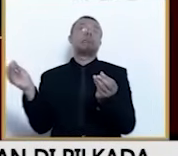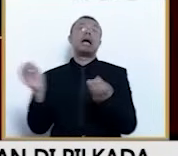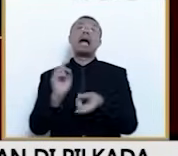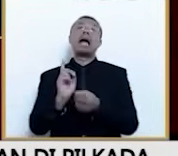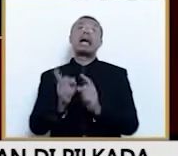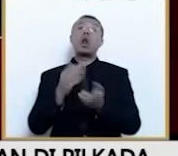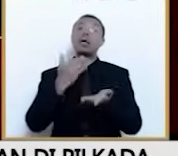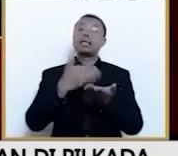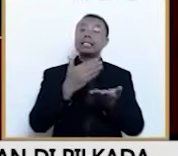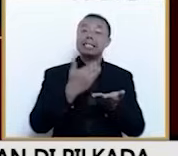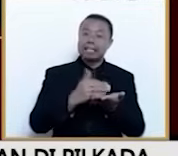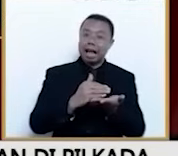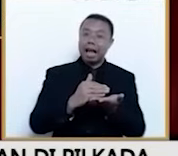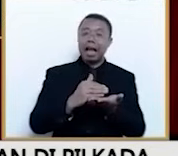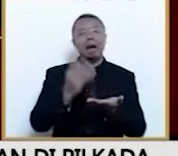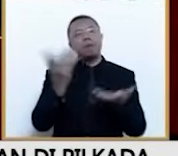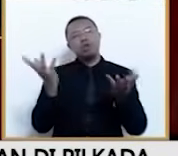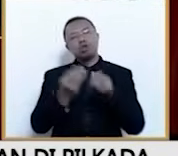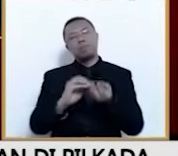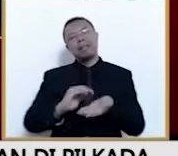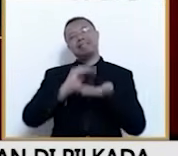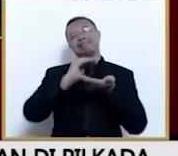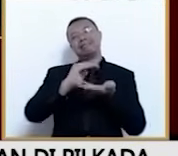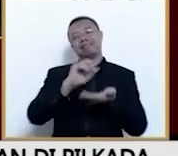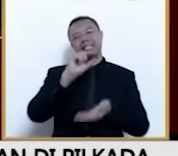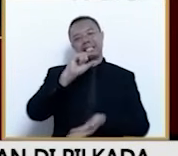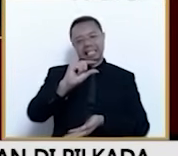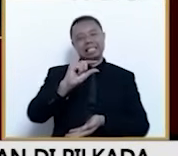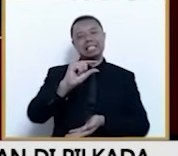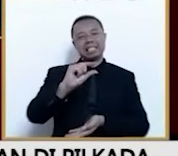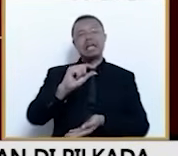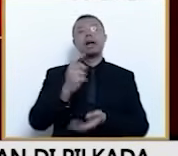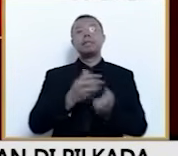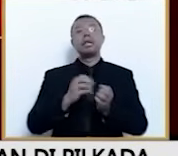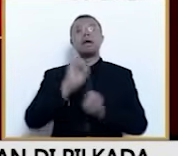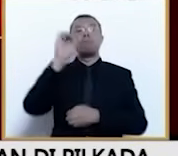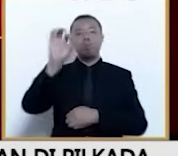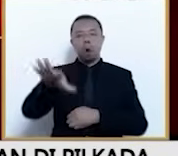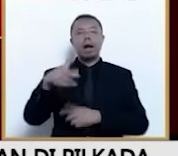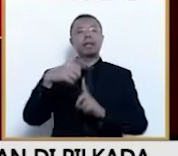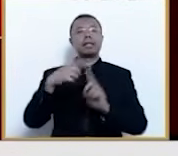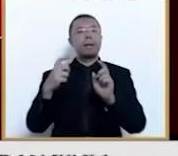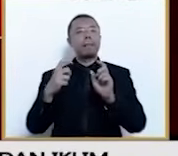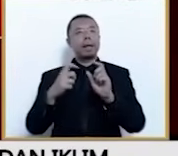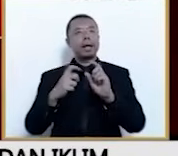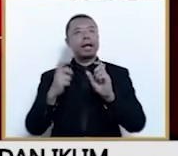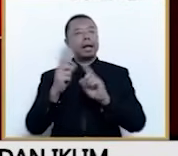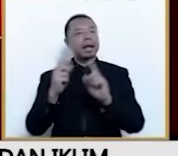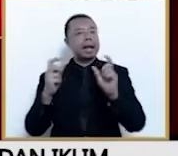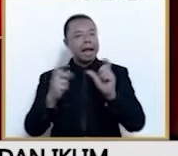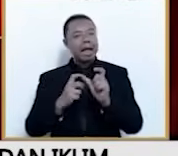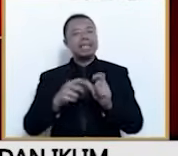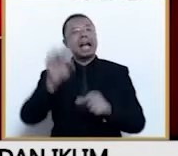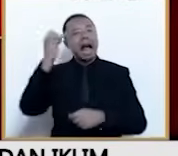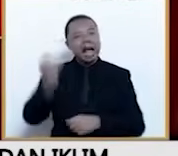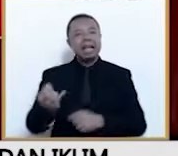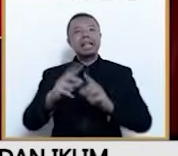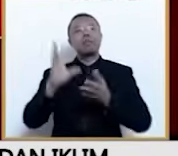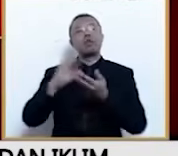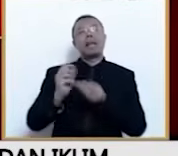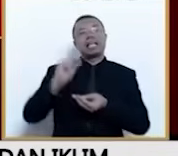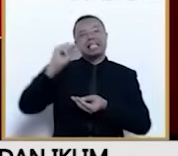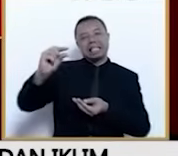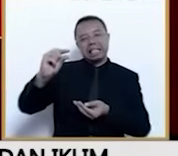toh memang ada sisa, tentu itu bisa pembuangan akhir, tetapi dengan volume yang sangat kecil.